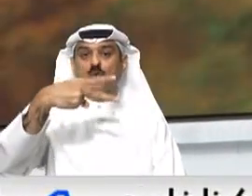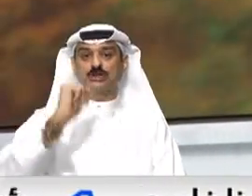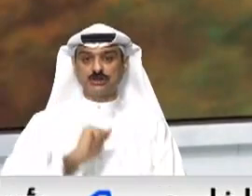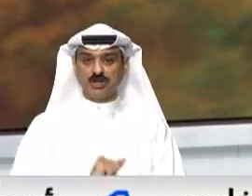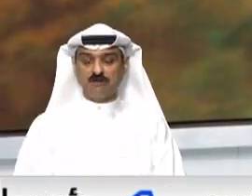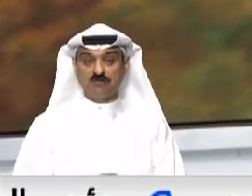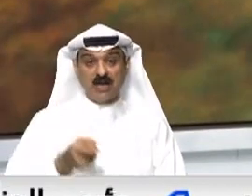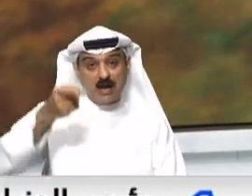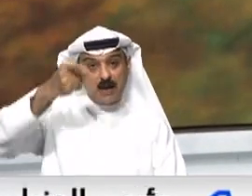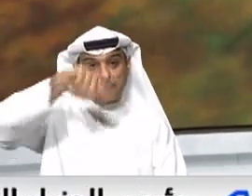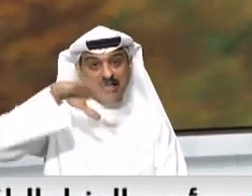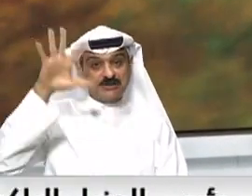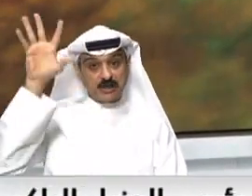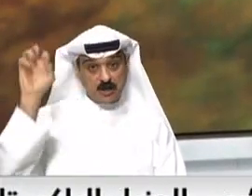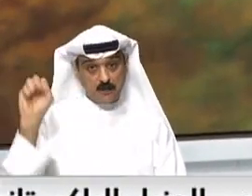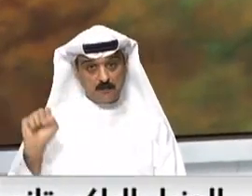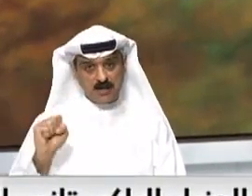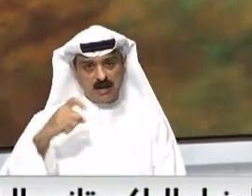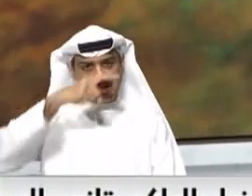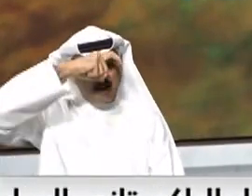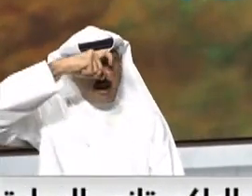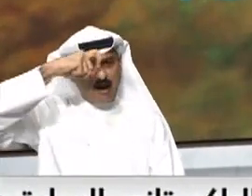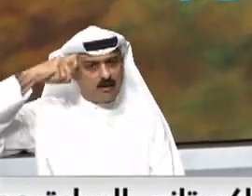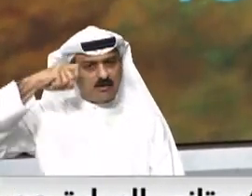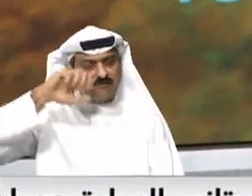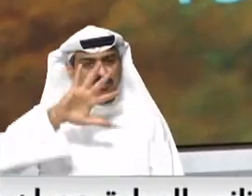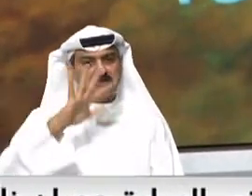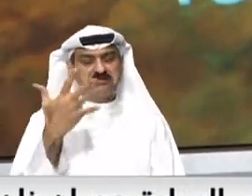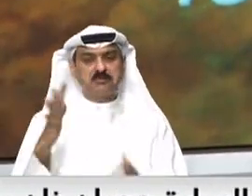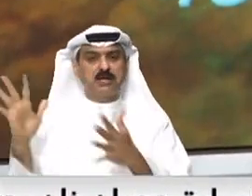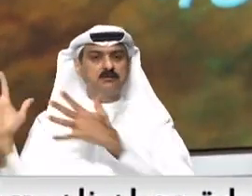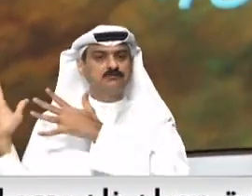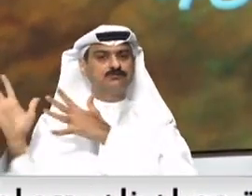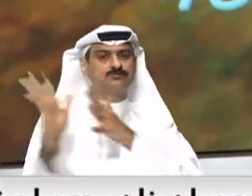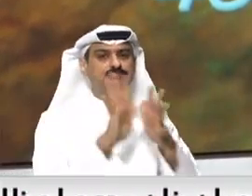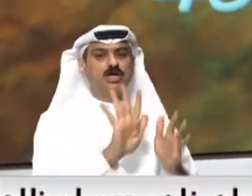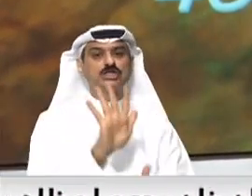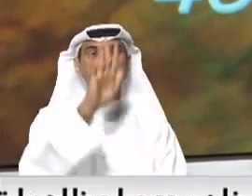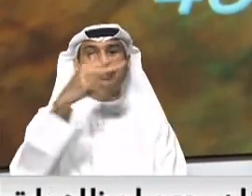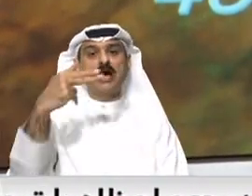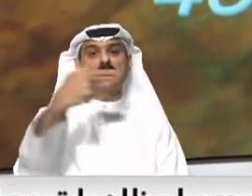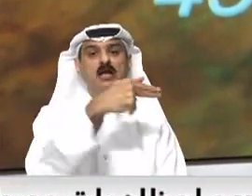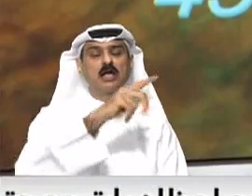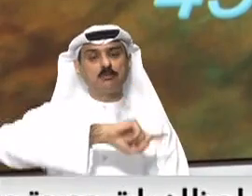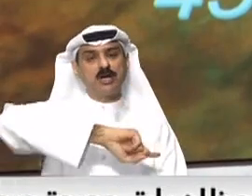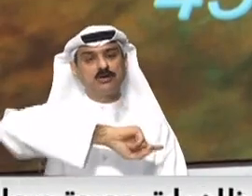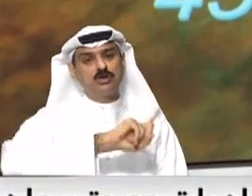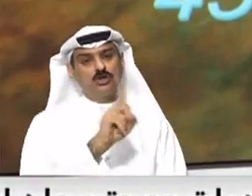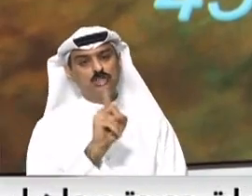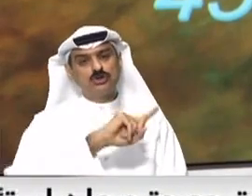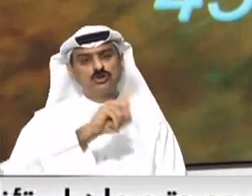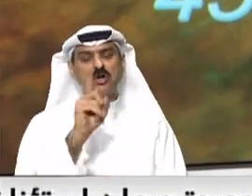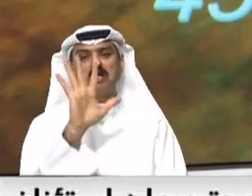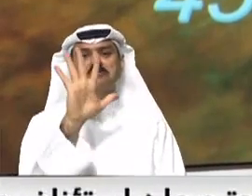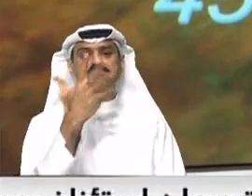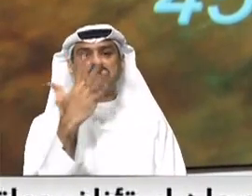مئويه في مساء الغد اجوائنا حاره ولكن متوقع استمرار لرياح الشماليه الغربيه ونشاطها على فت